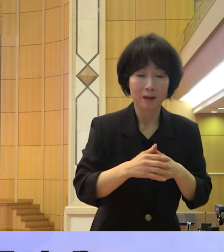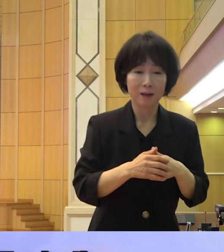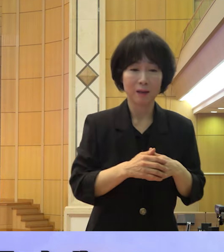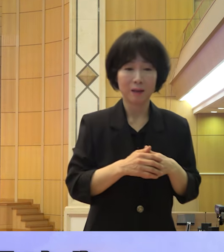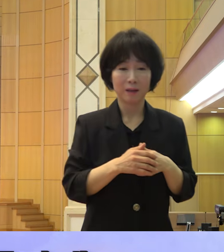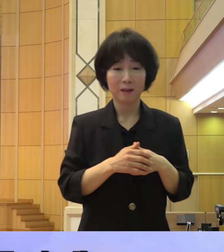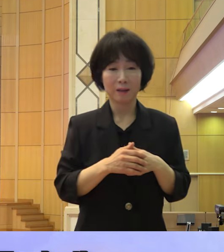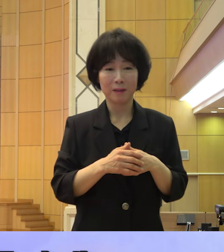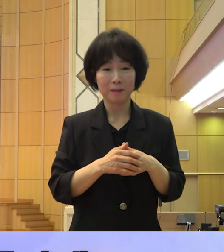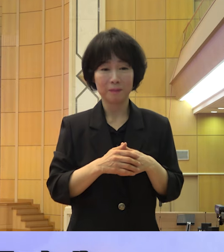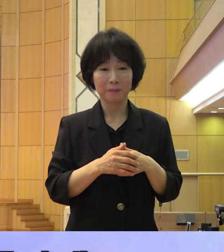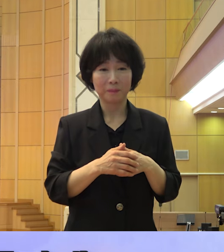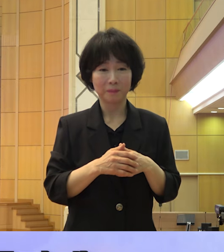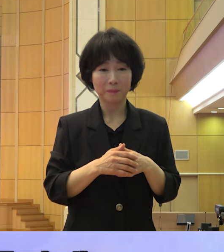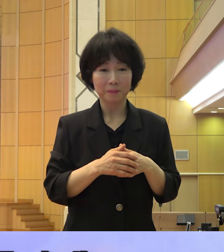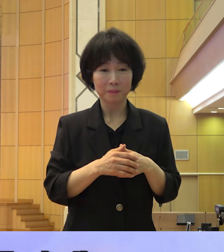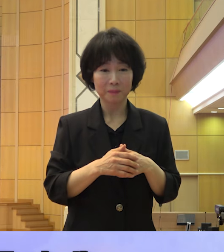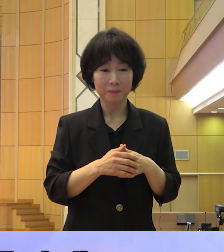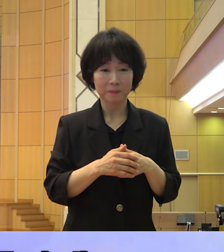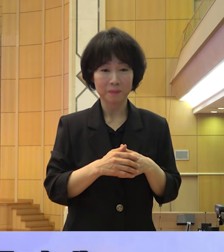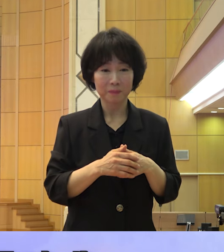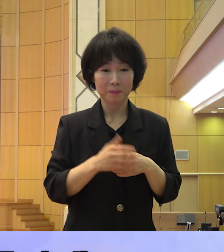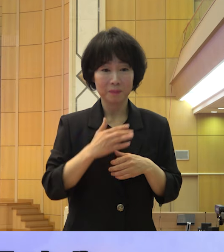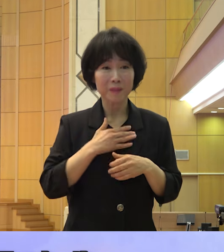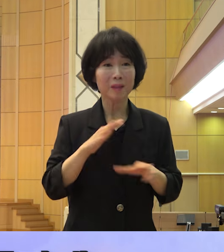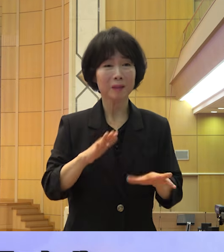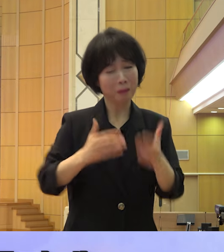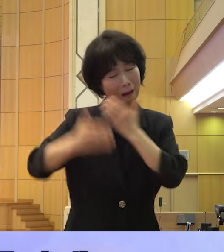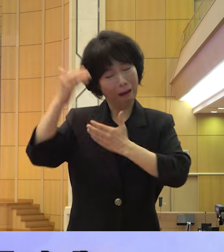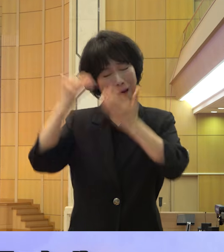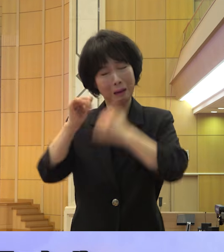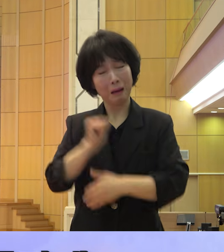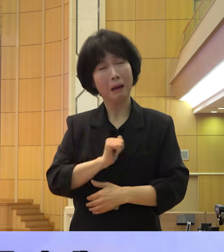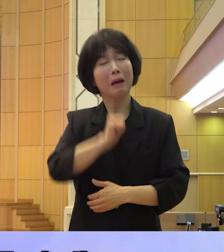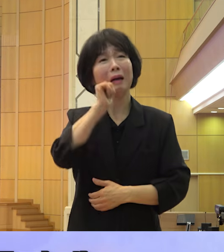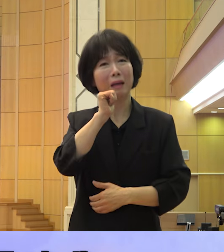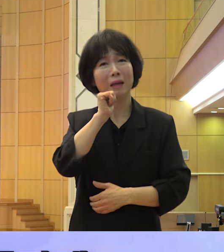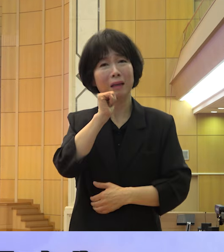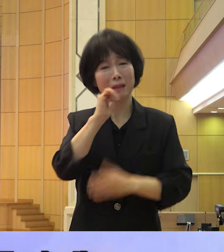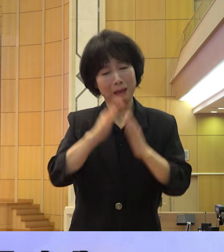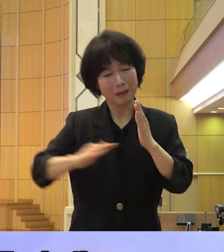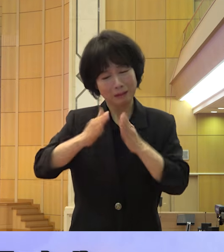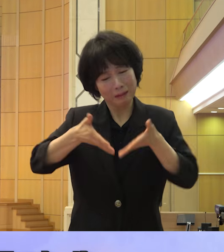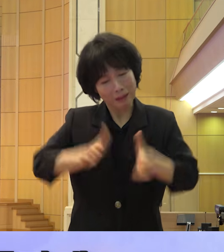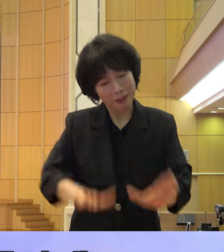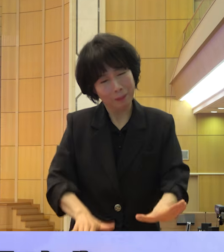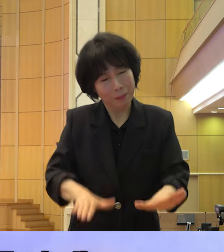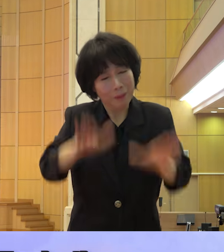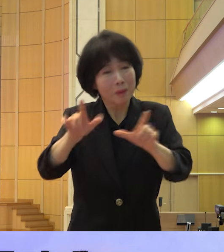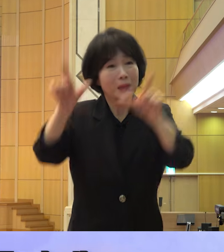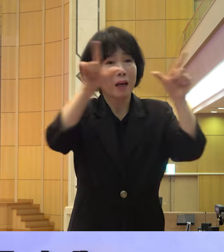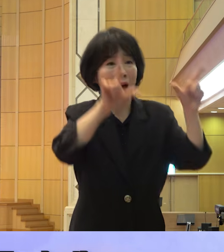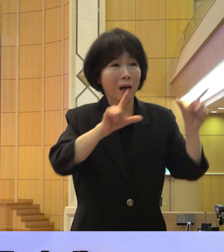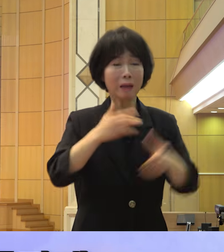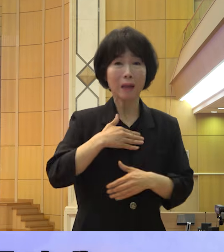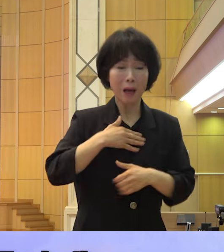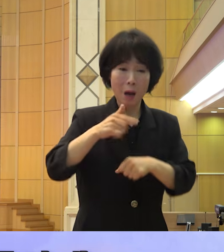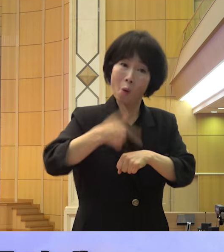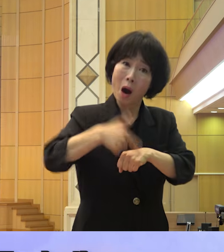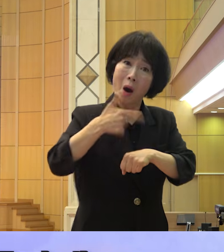여러분 제가 이렇게 가난한 집에 태어나서 살면서 오죽했으면 초등학교 졸업